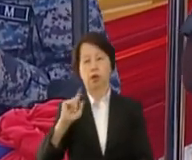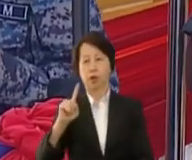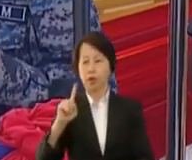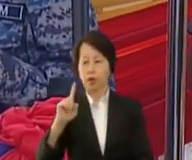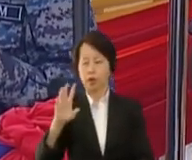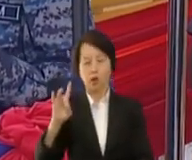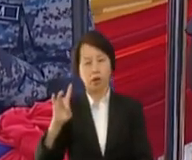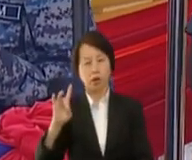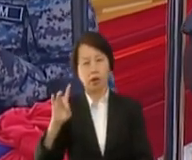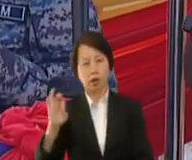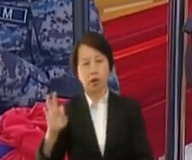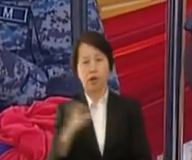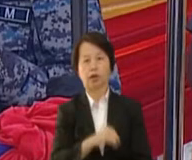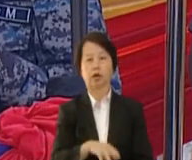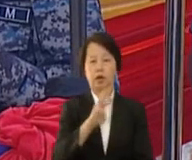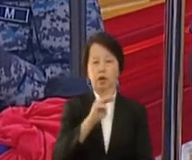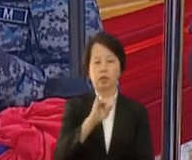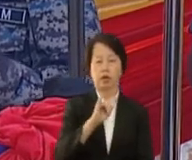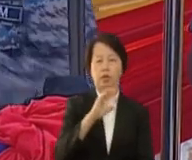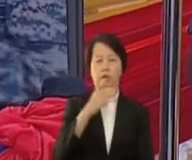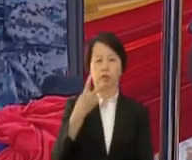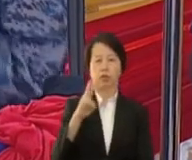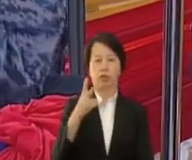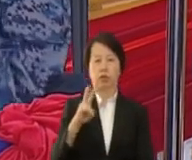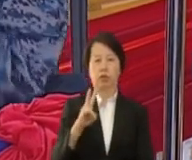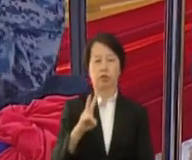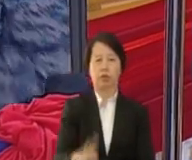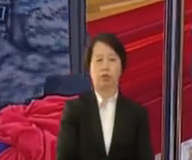AW-189 dan MI-17.